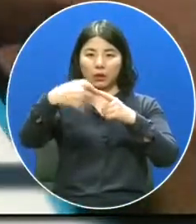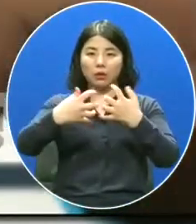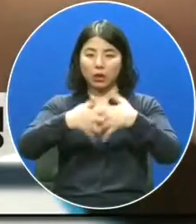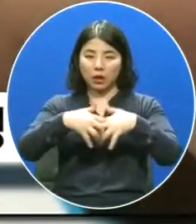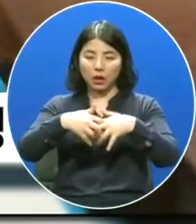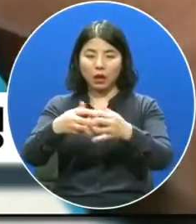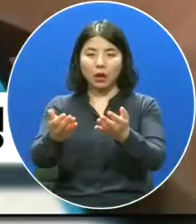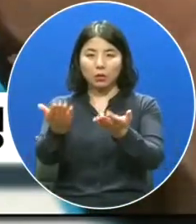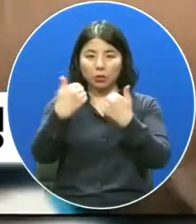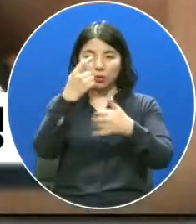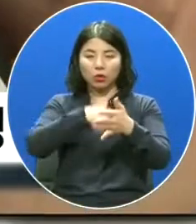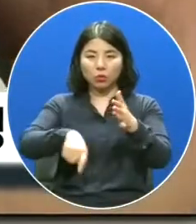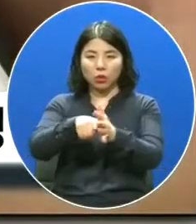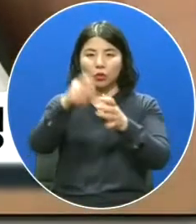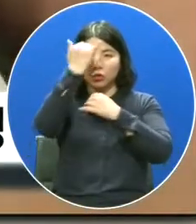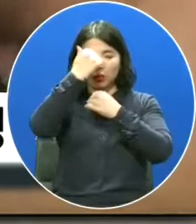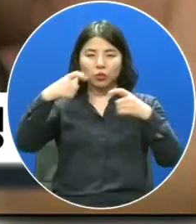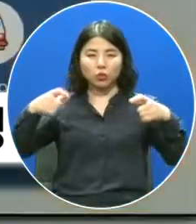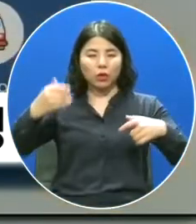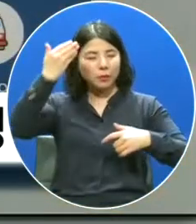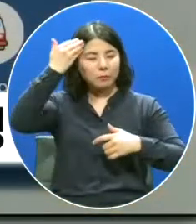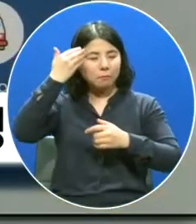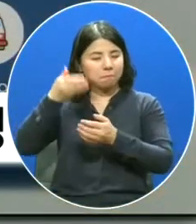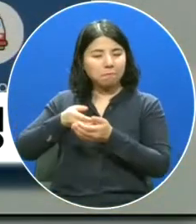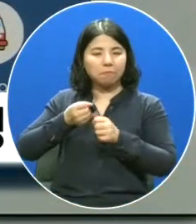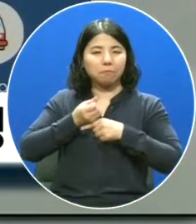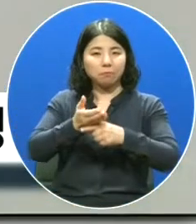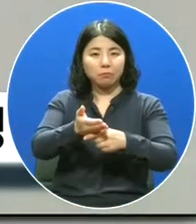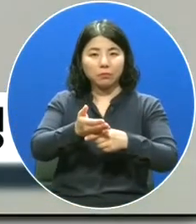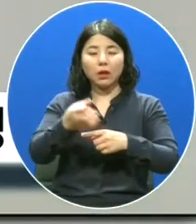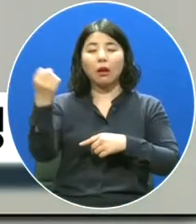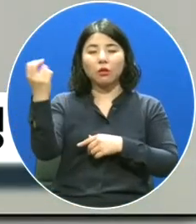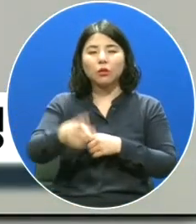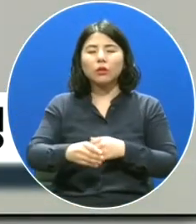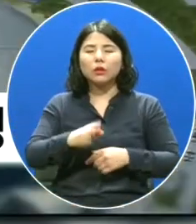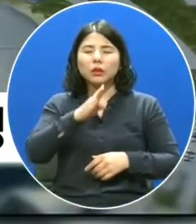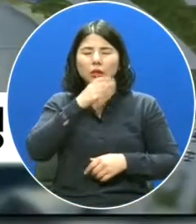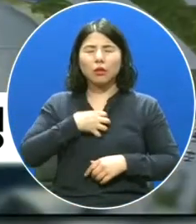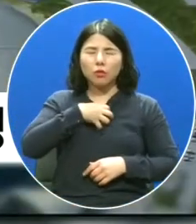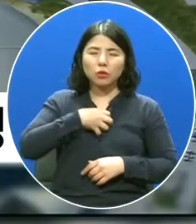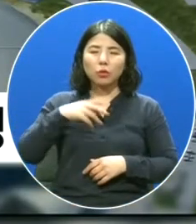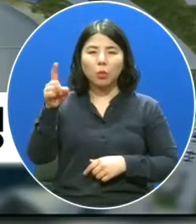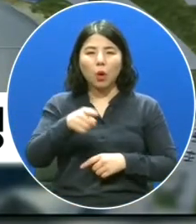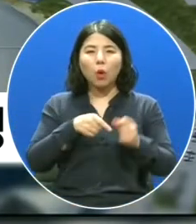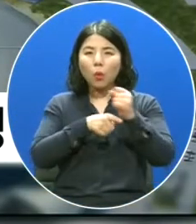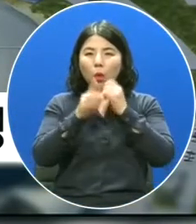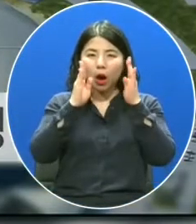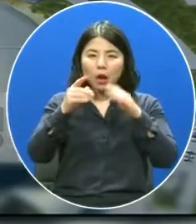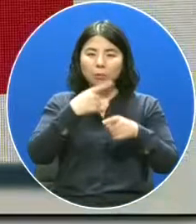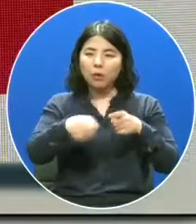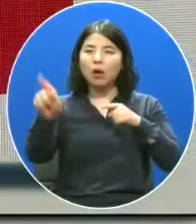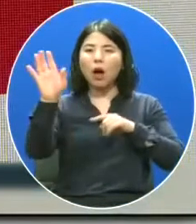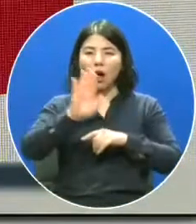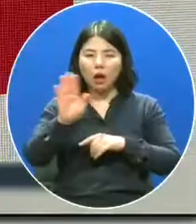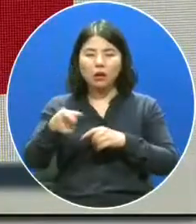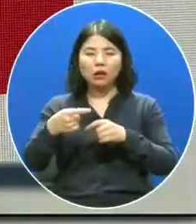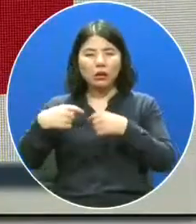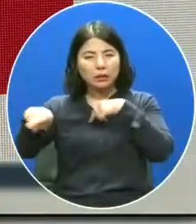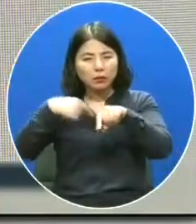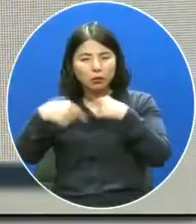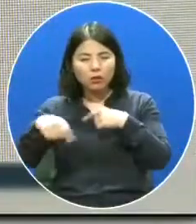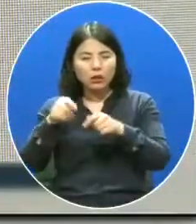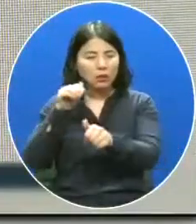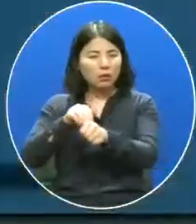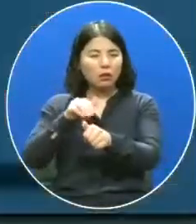위한 충청권의 의지를 전하며 다만 우려스러운 것은 과학적이고 객관적인 평가가 아닌 정치적